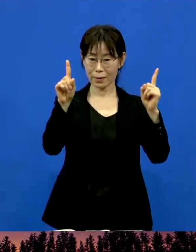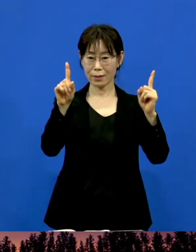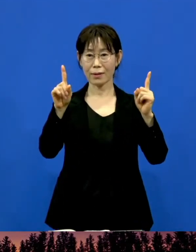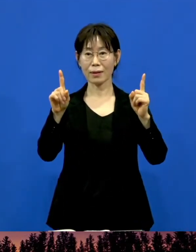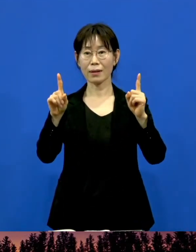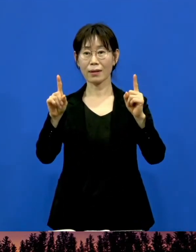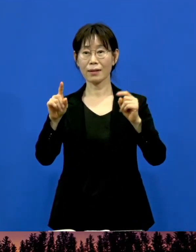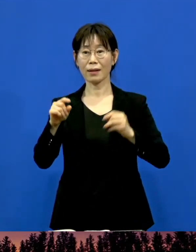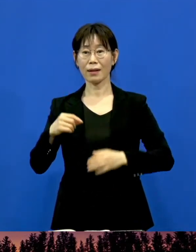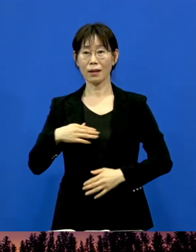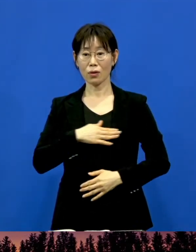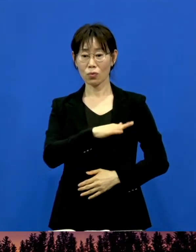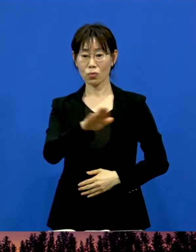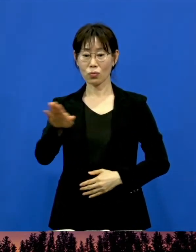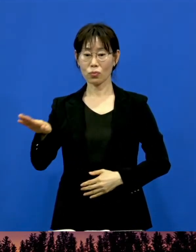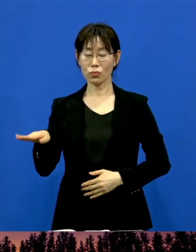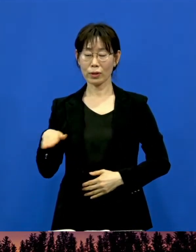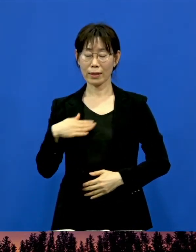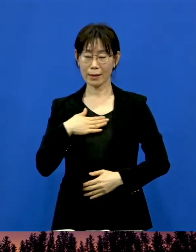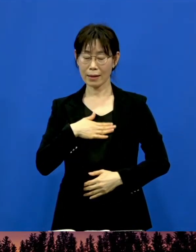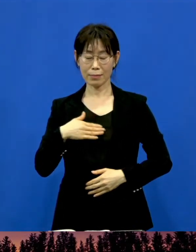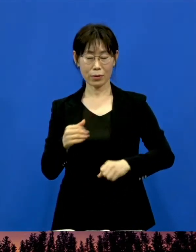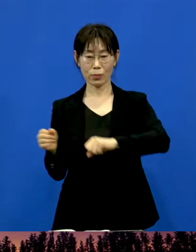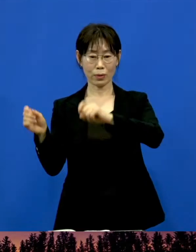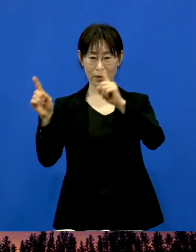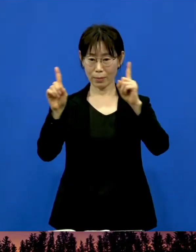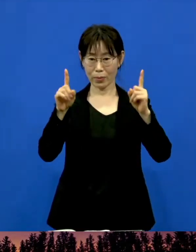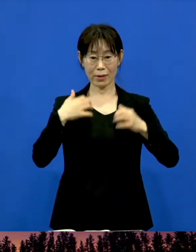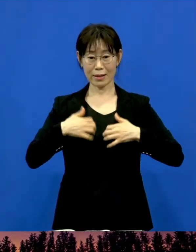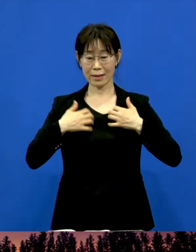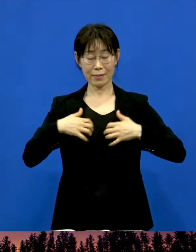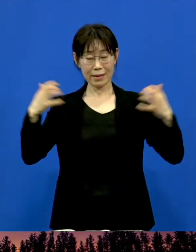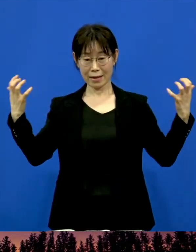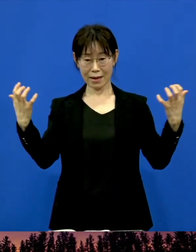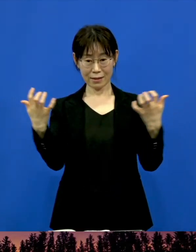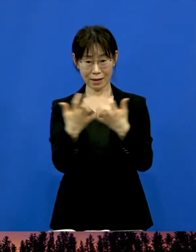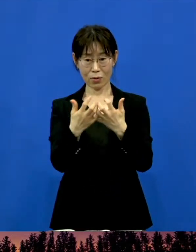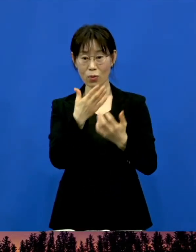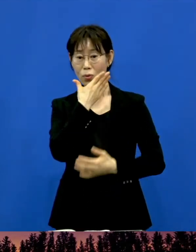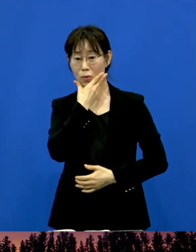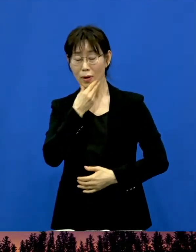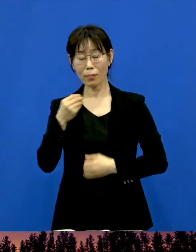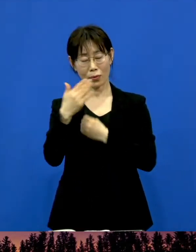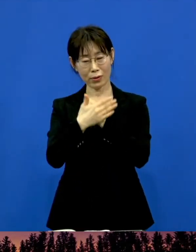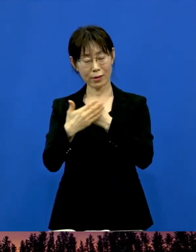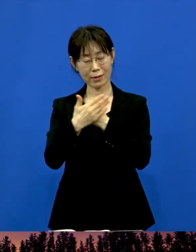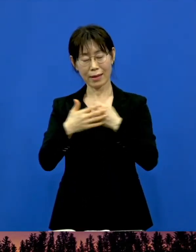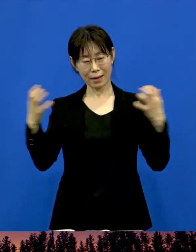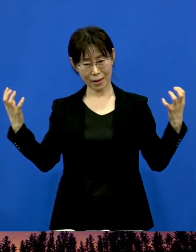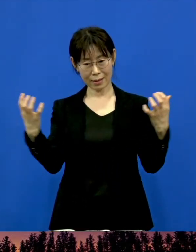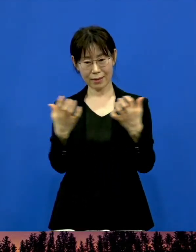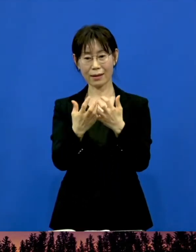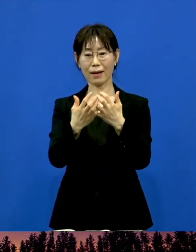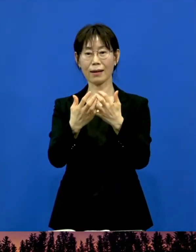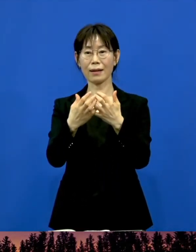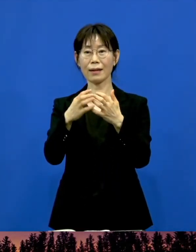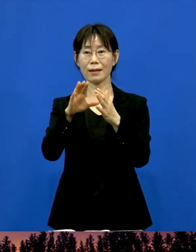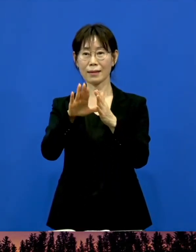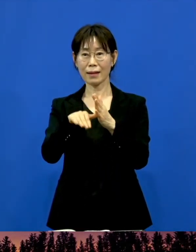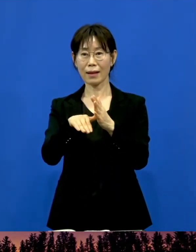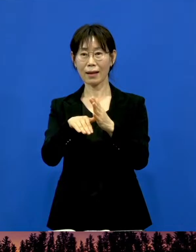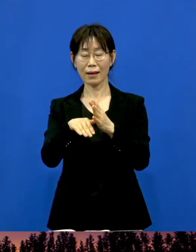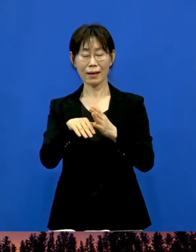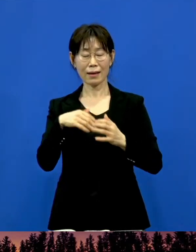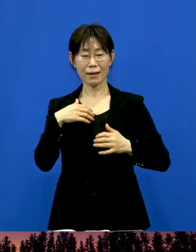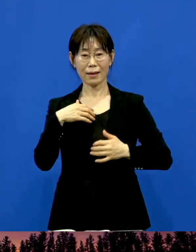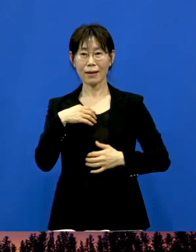인하여 죽어버렸던 우리의 감각들이 다시 회복될 때, 우리의 감성이 일어날 때, 우리가, 여러분, 꽃을 보아도 사물을